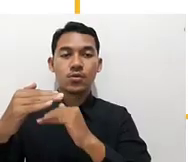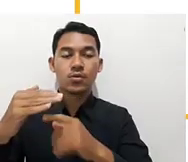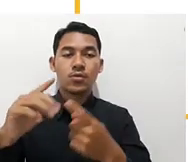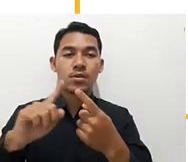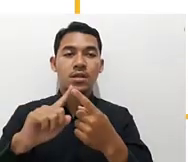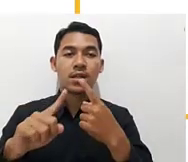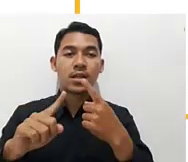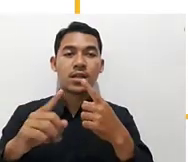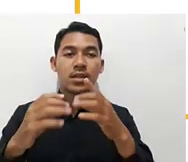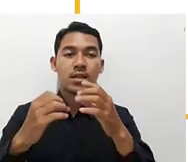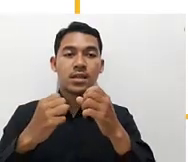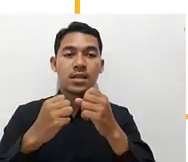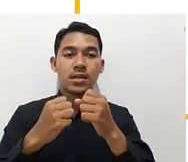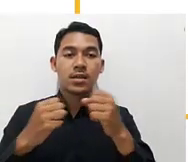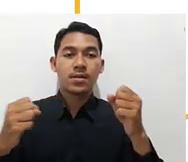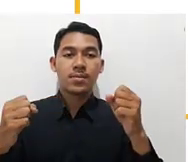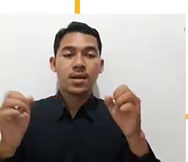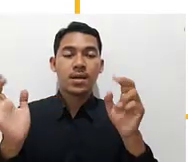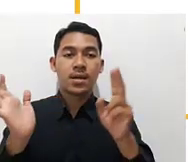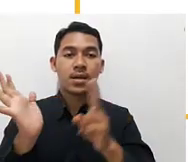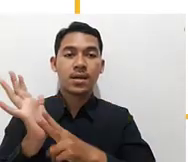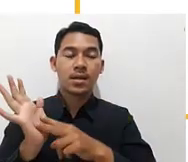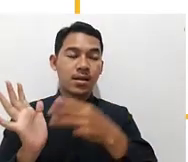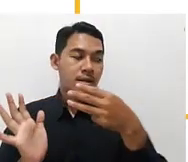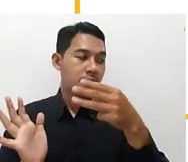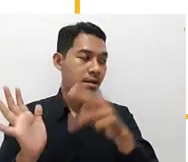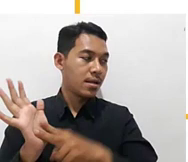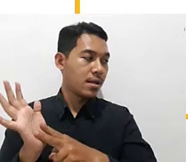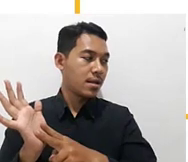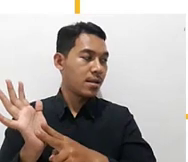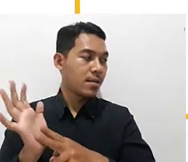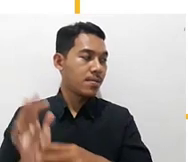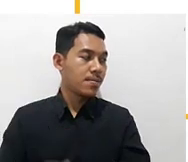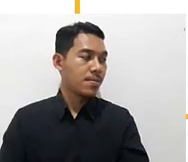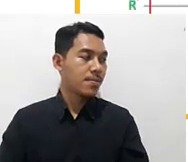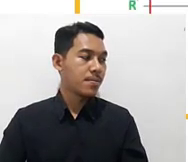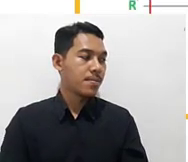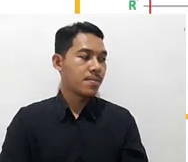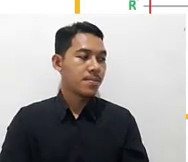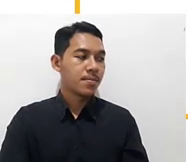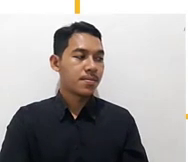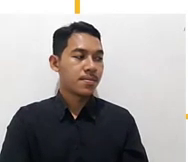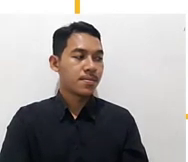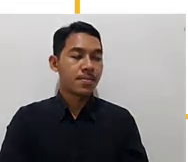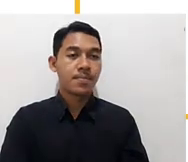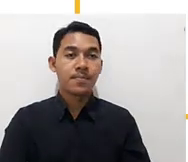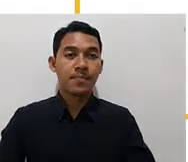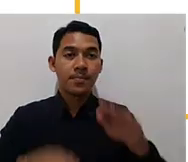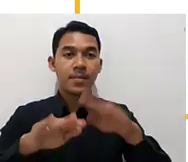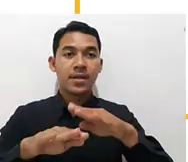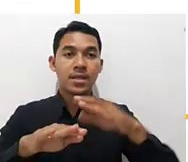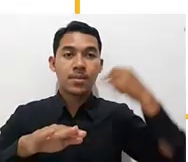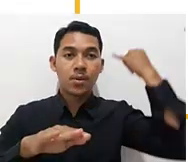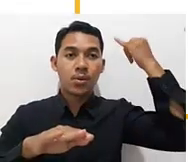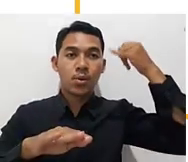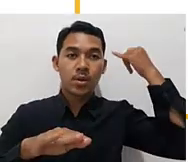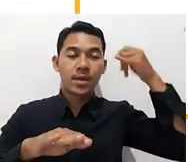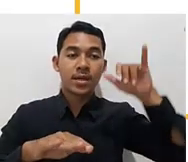gerbang NAND ya, masih sama kayak tadi ya. Dari gerbang NAND, di sini juga ada tabel kebenarannya. Nah, prinsip logiknya sama seperti yang tadi.